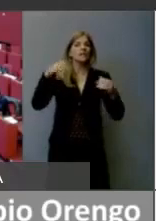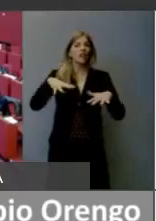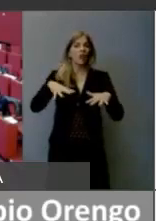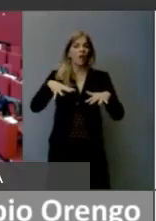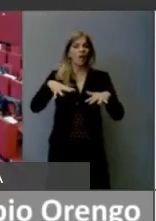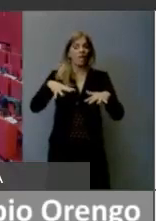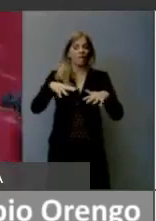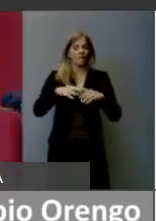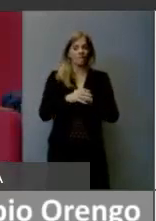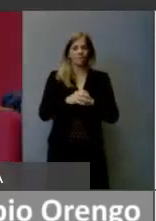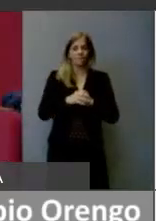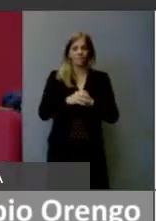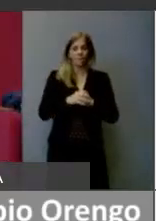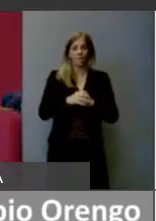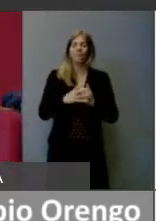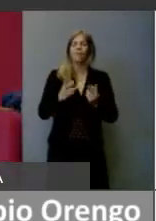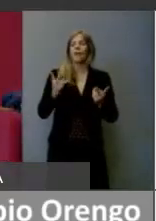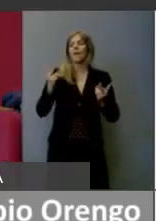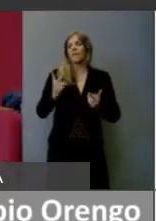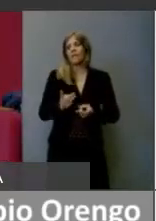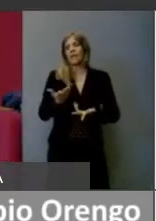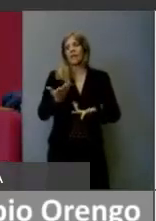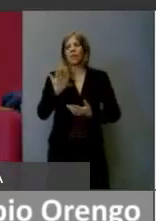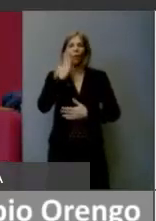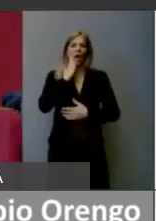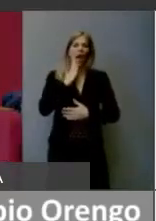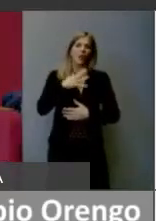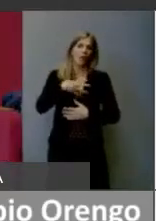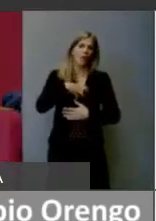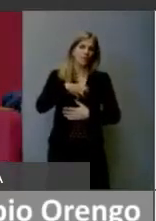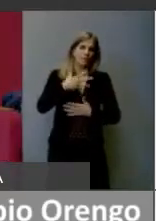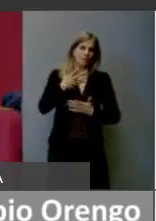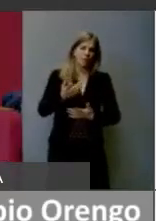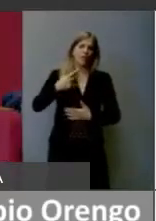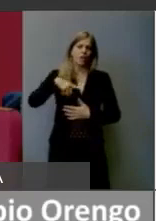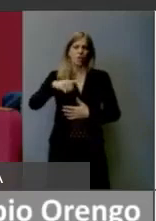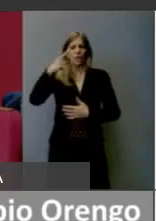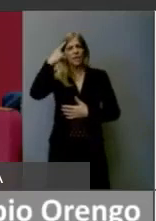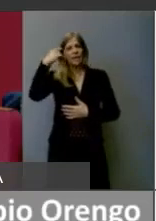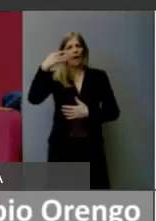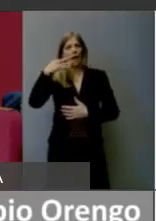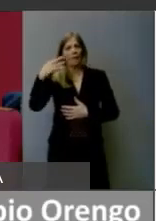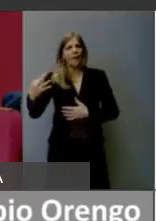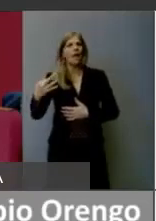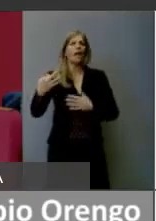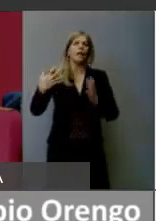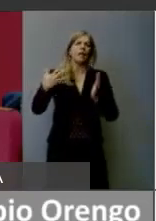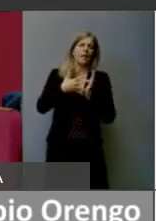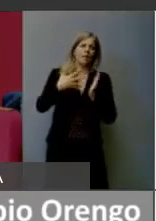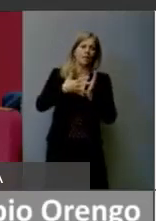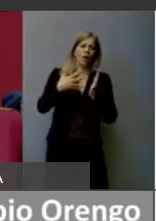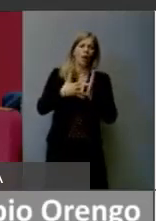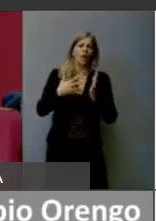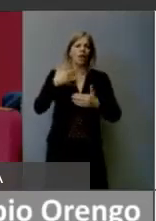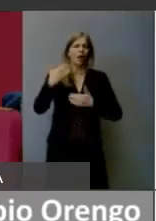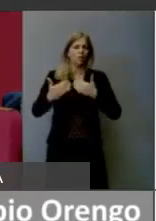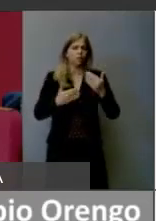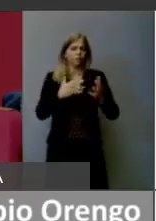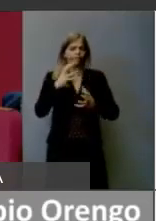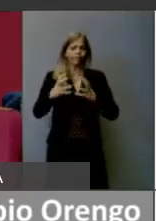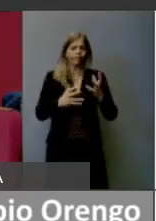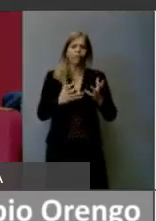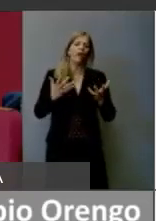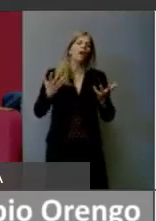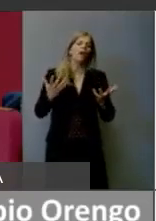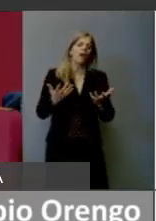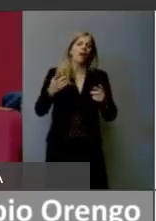Assessore, siamo consapevoli delle difficoltà che ci sono e che si incontrano nel voler individuare, insomma, realtà